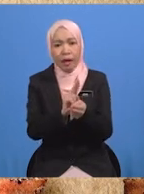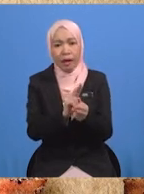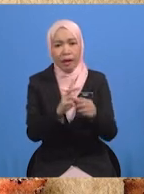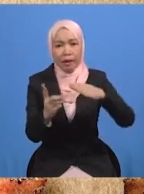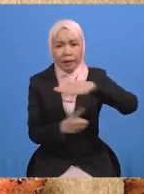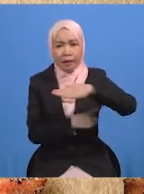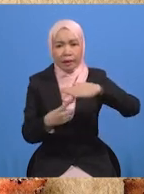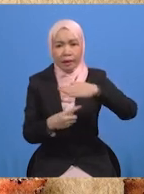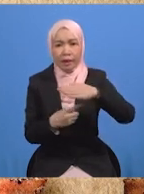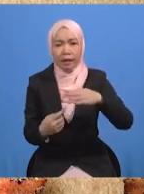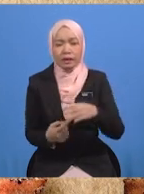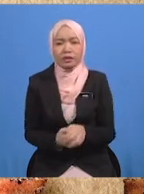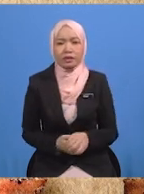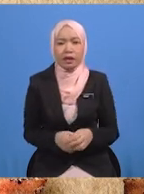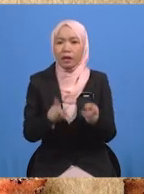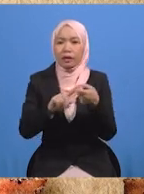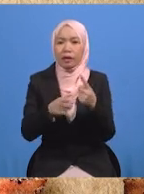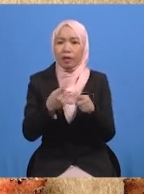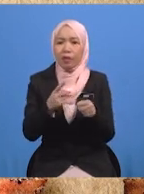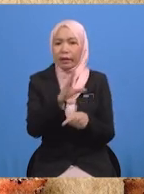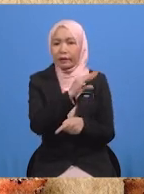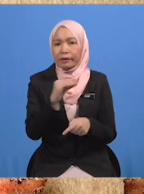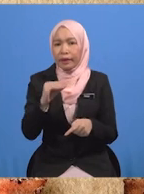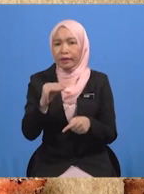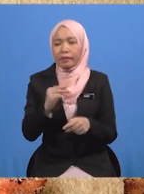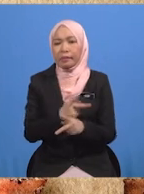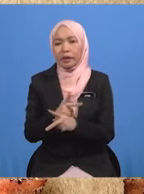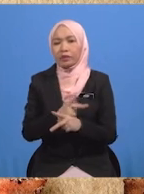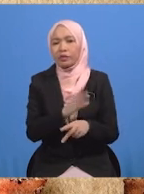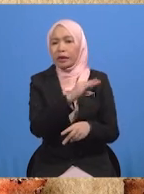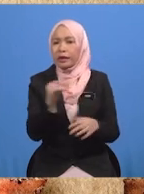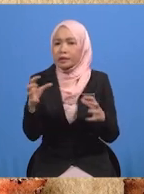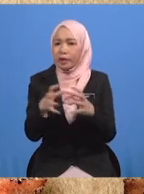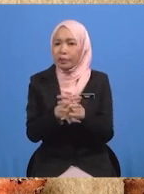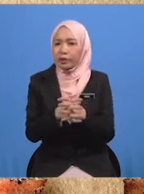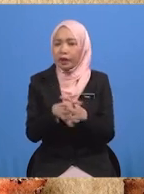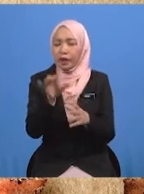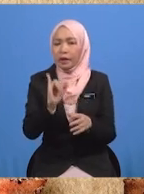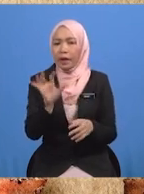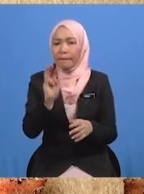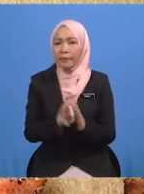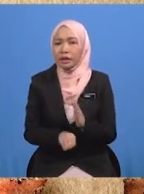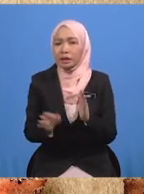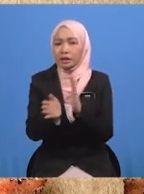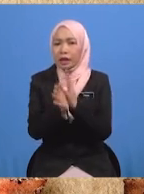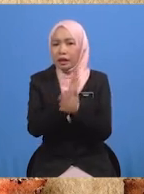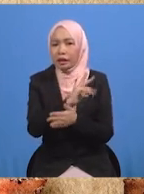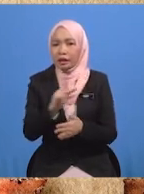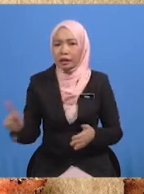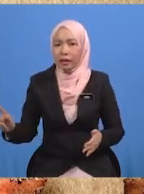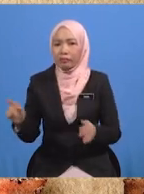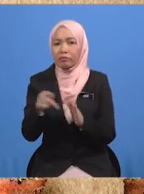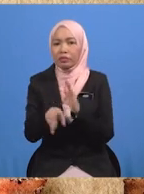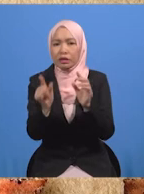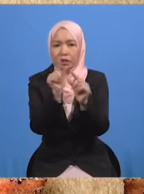dasar perlindungan kepada dasar campur tangan yang disebabkan oleh berlaku pergolakan